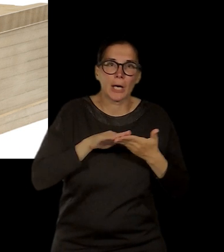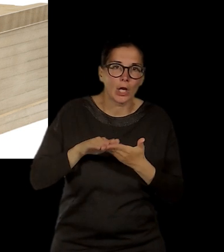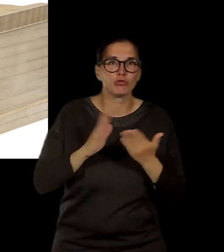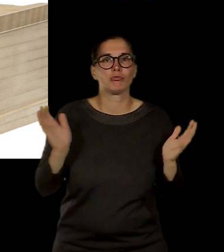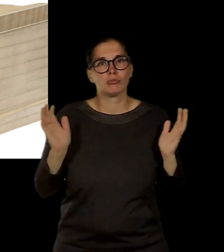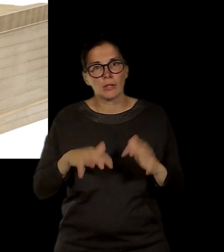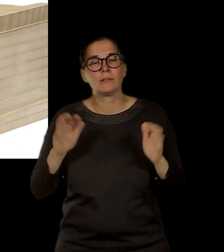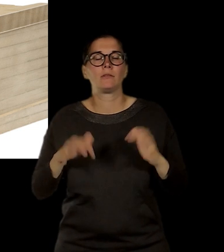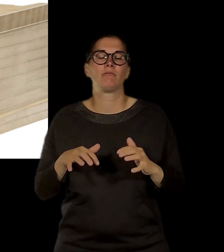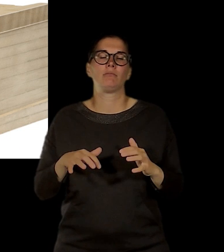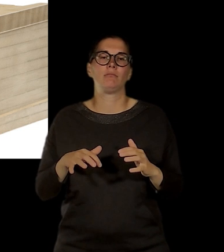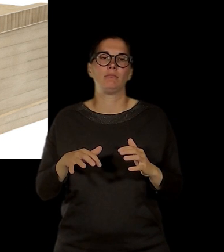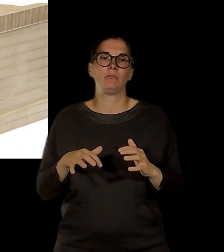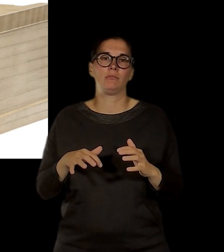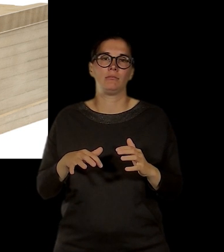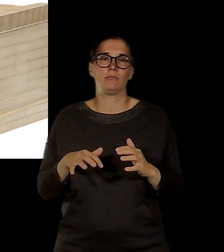stát takovým